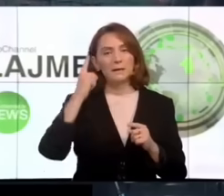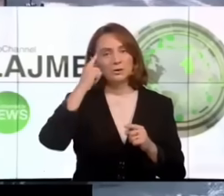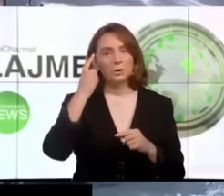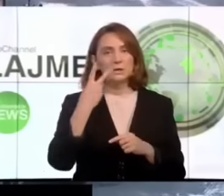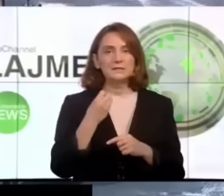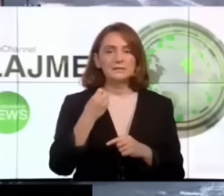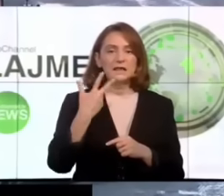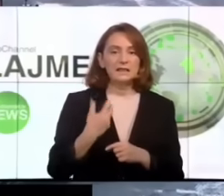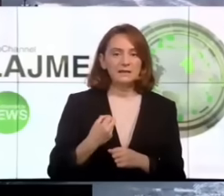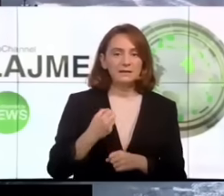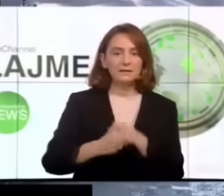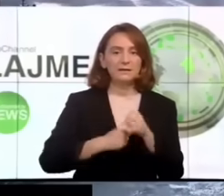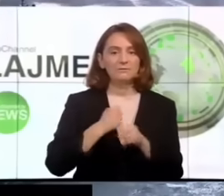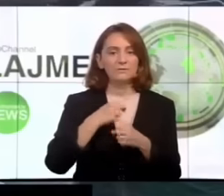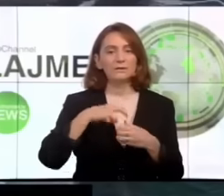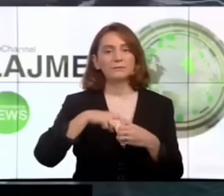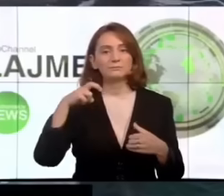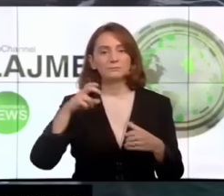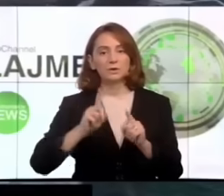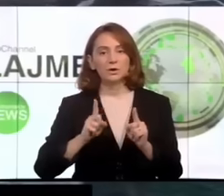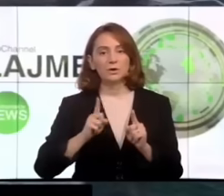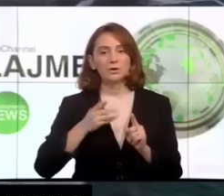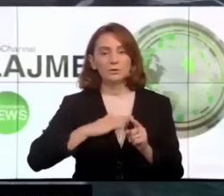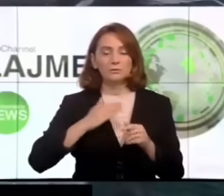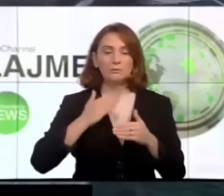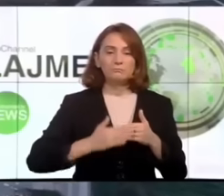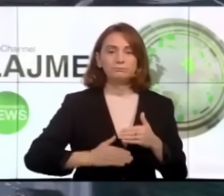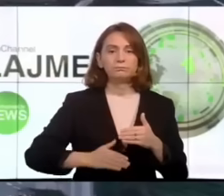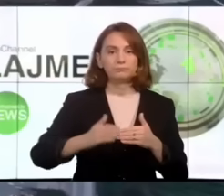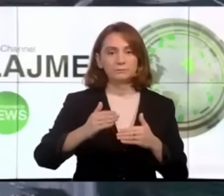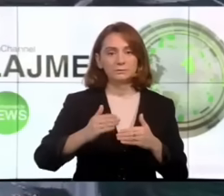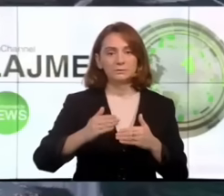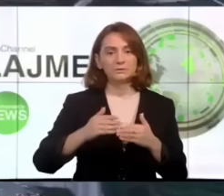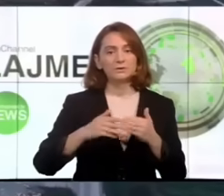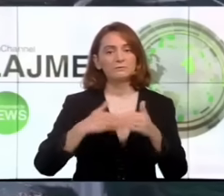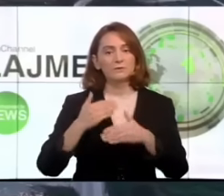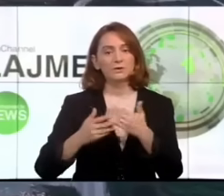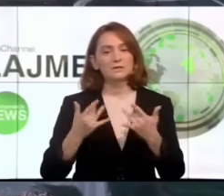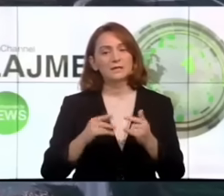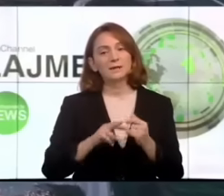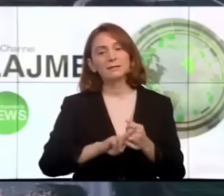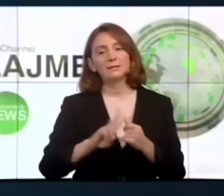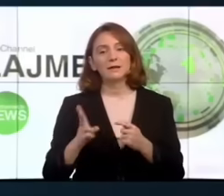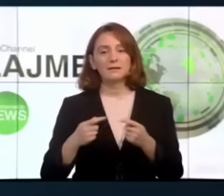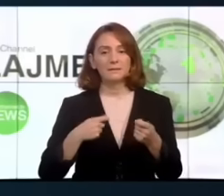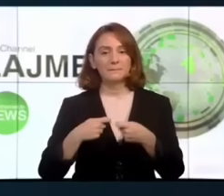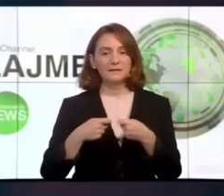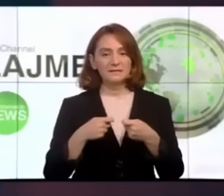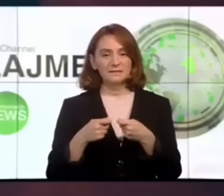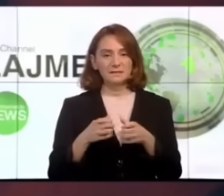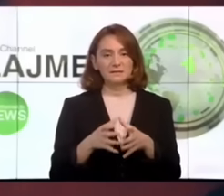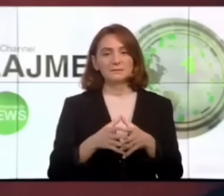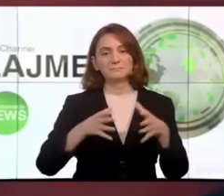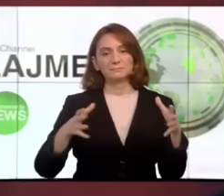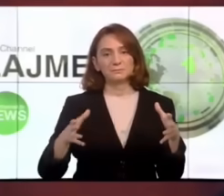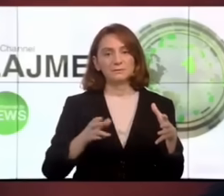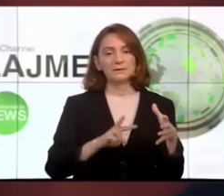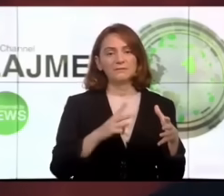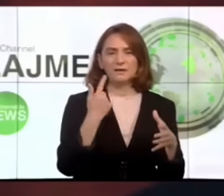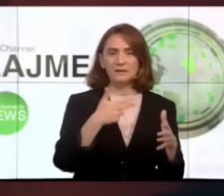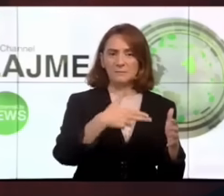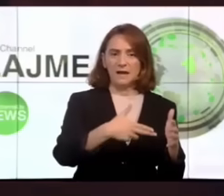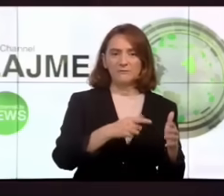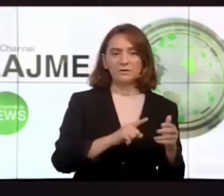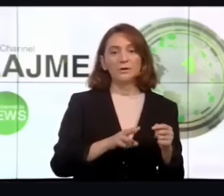avancuara, si injektimi termal dhe trajtimi i baltës, të cilat do të transformojnë më tej Patos Marinzën si një projekt unik